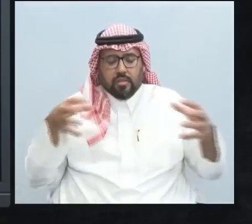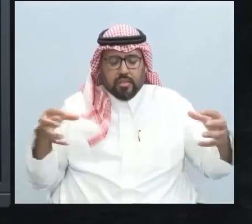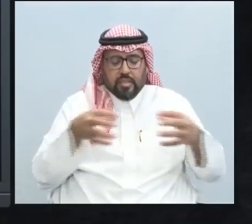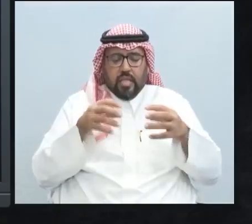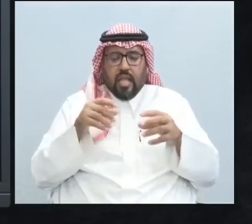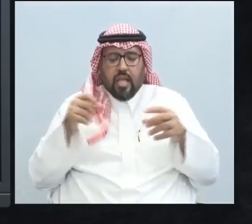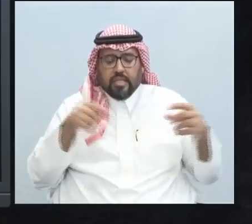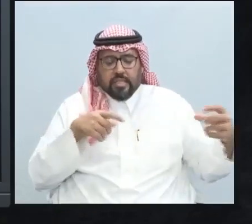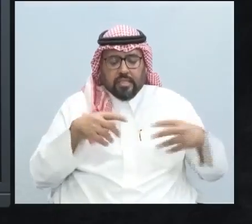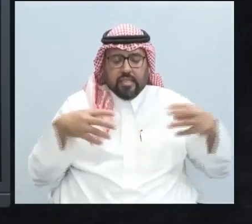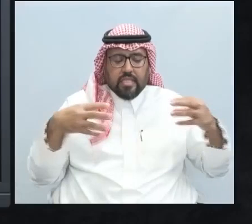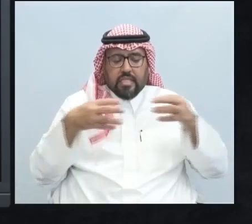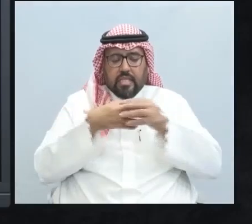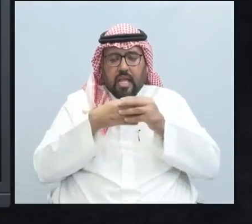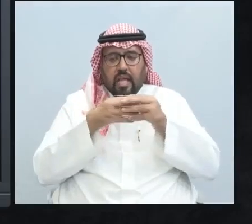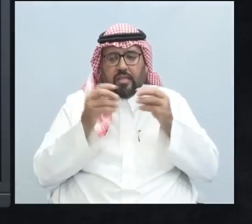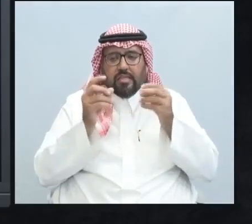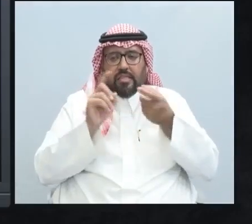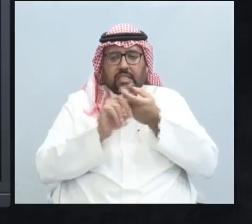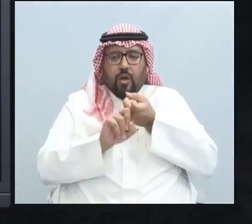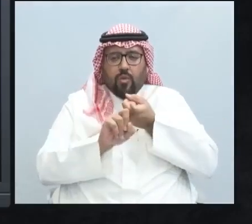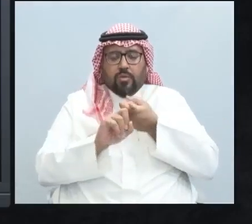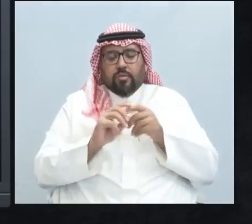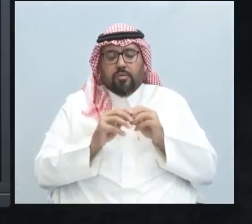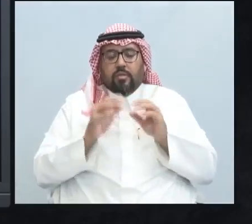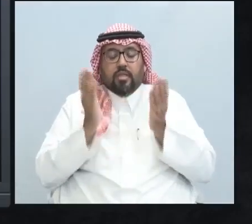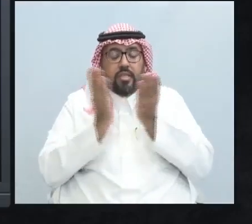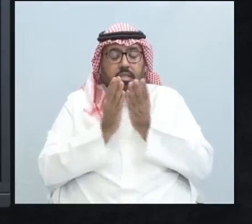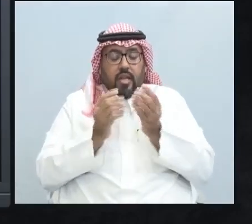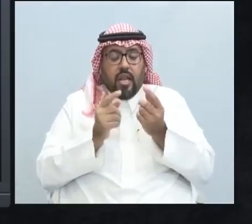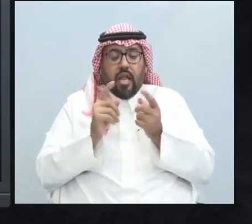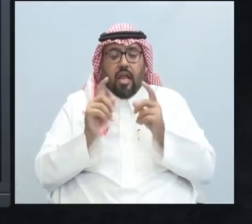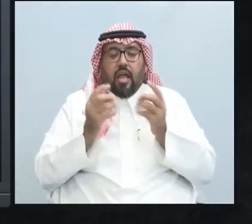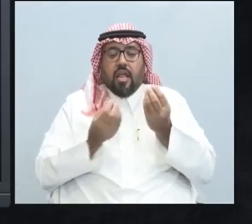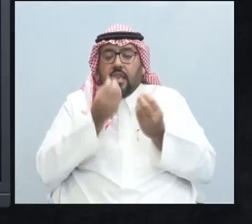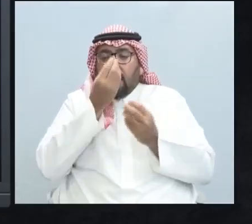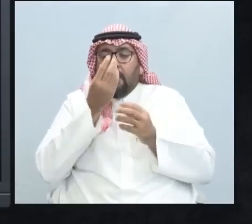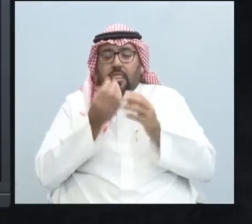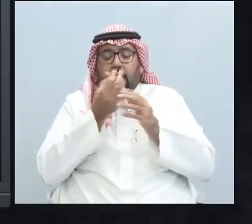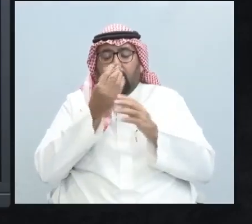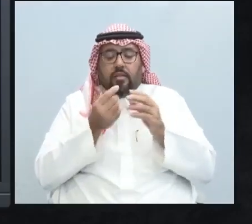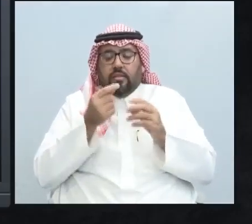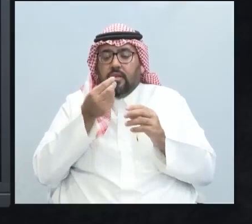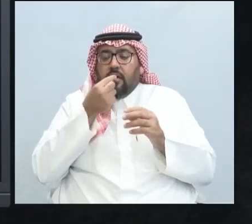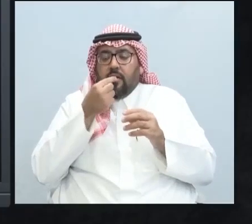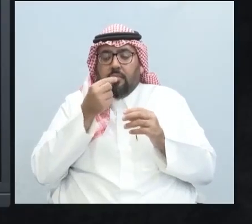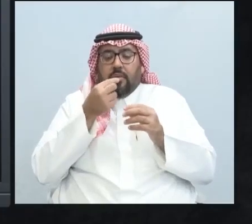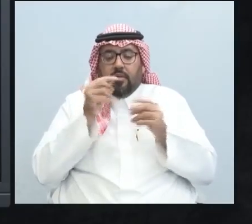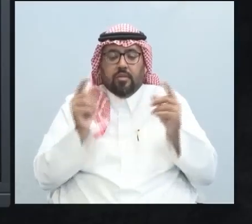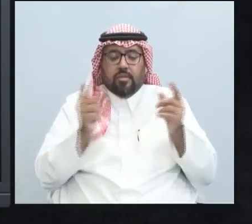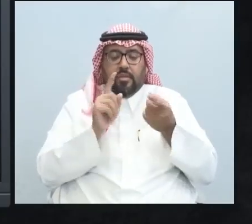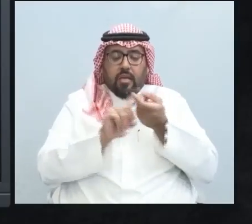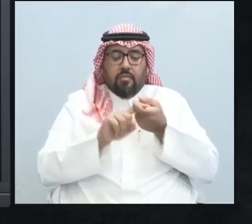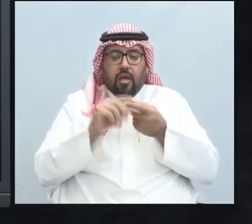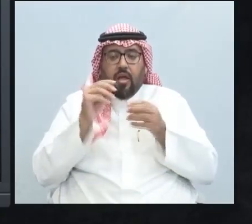لبعضها البعض لتتم عمليه التزاوج كذلك عندما درست في النباتات كان هنالك اليات لنقل حبوب اللقاح ليلتقي